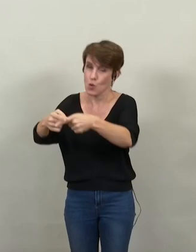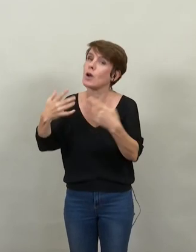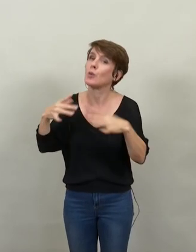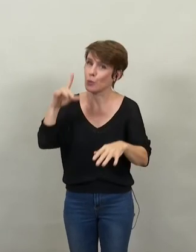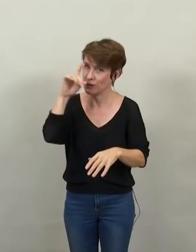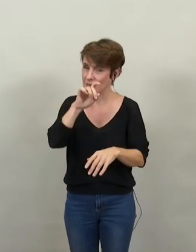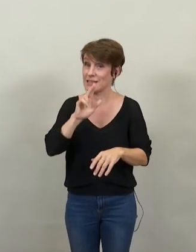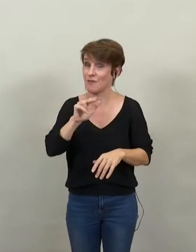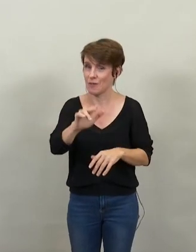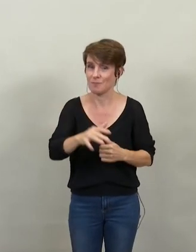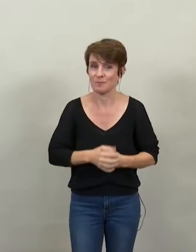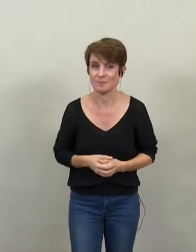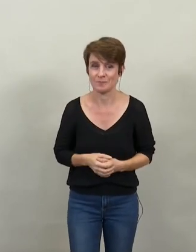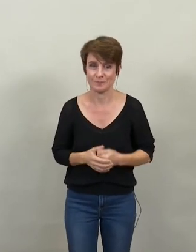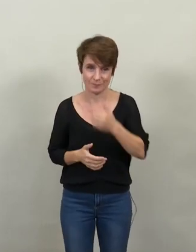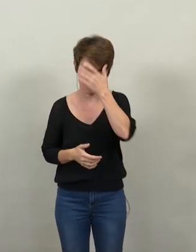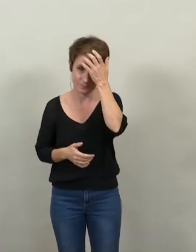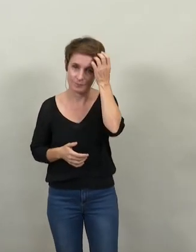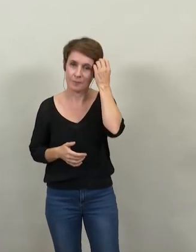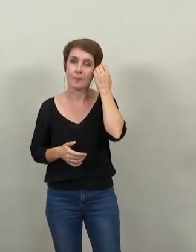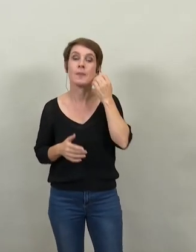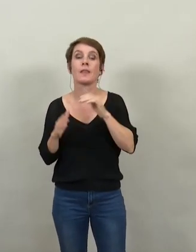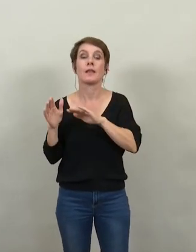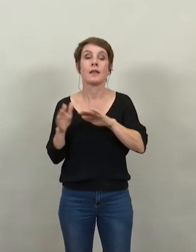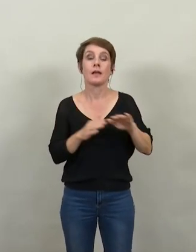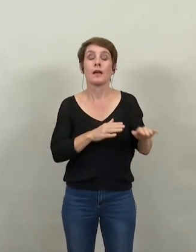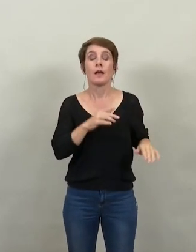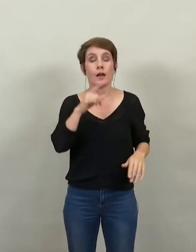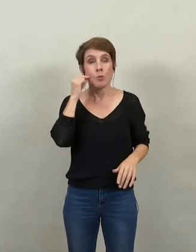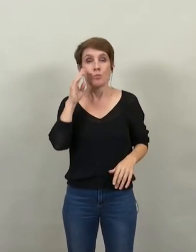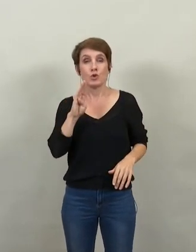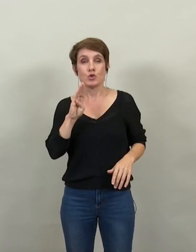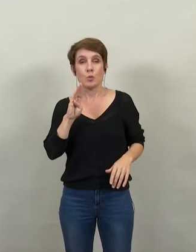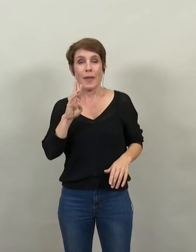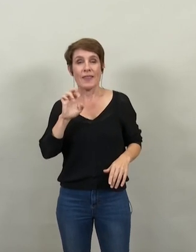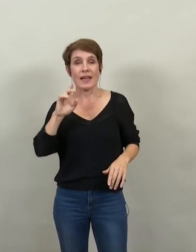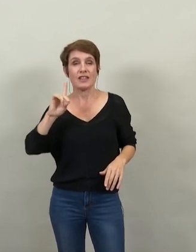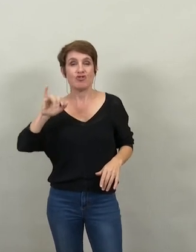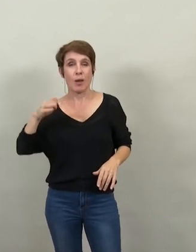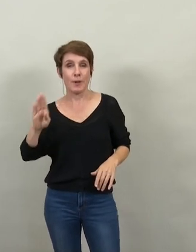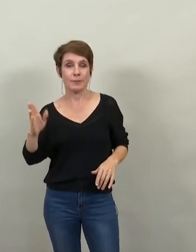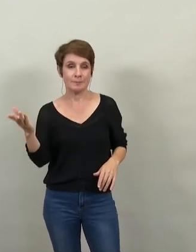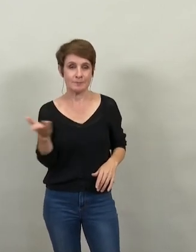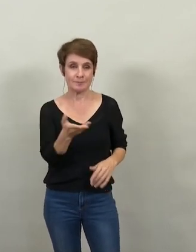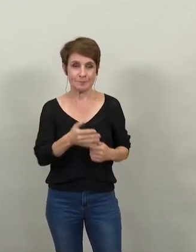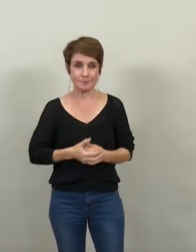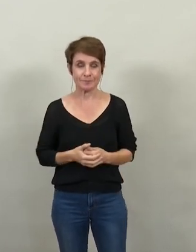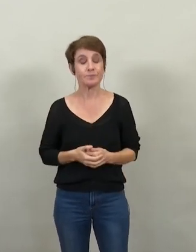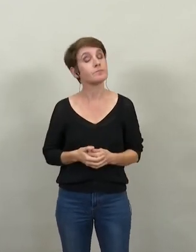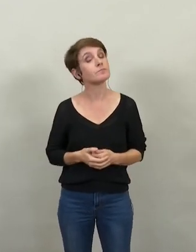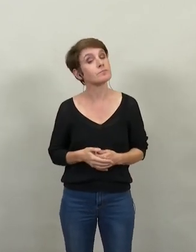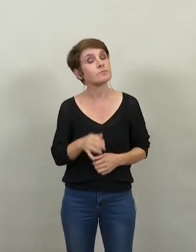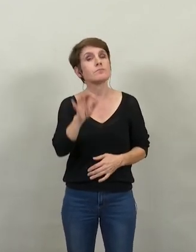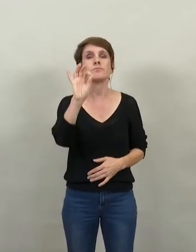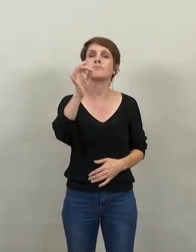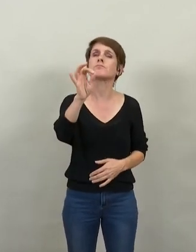merci Monsieur Benre oui oui oui oui simplement pour dire que dans mes propos dans nos